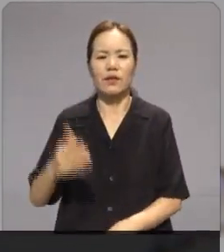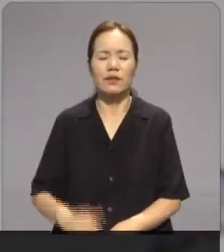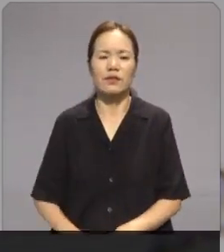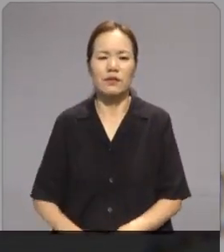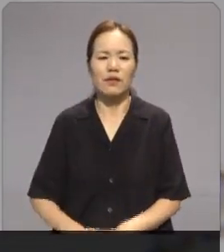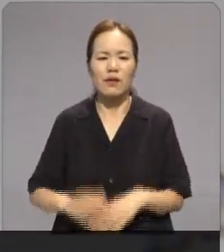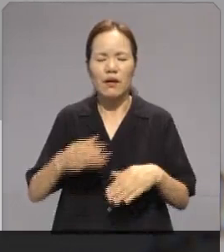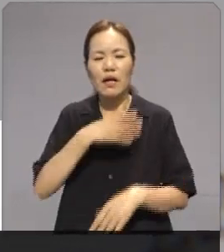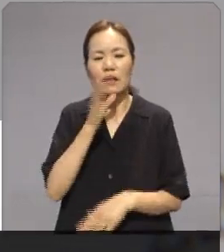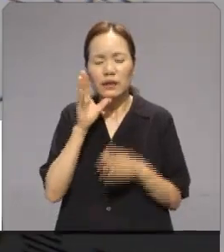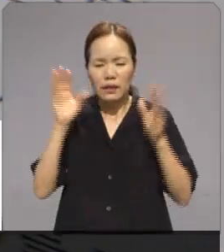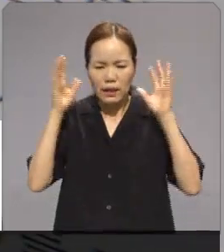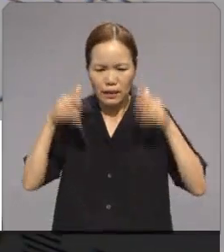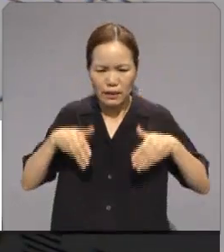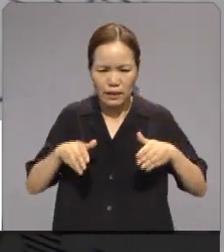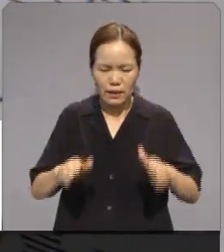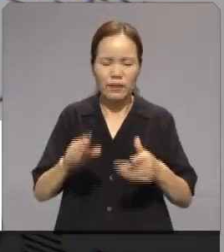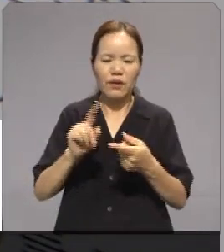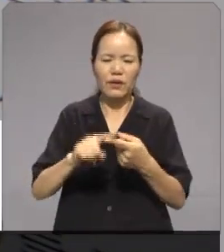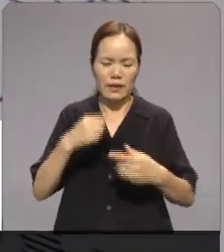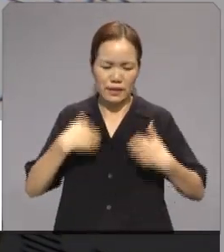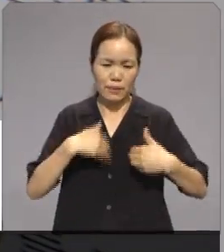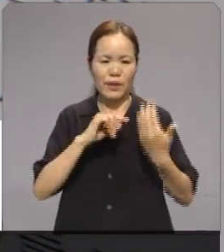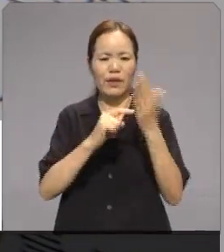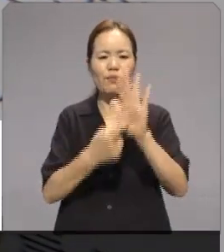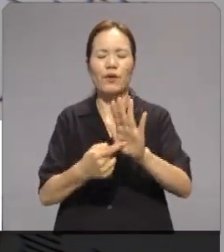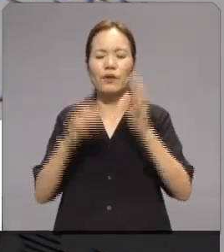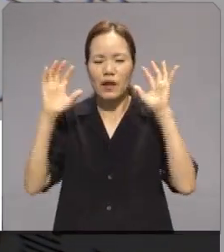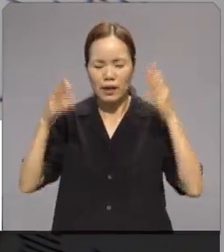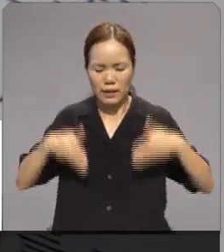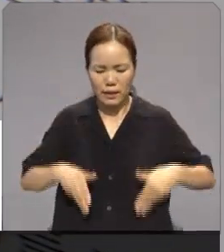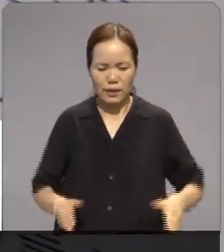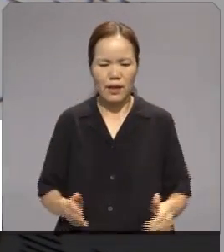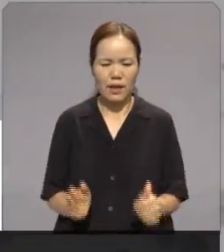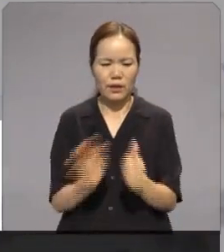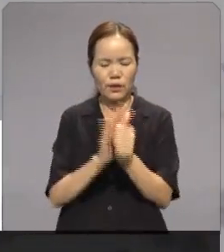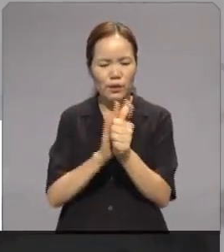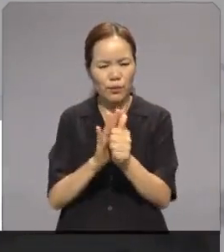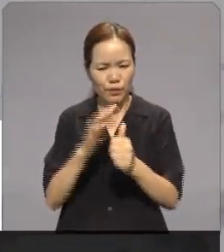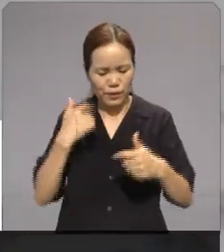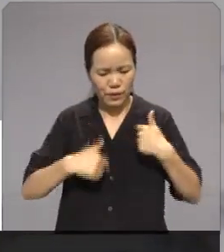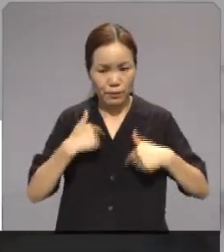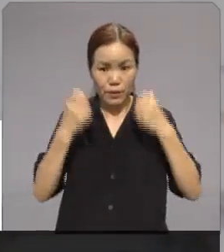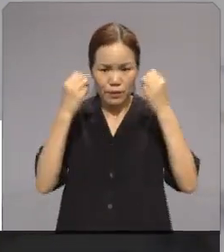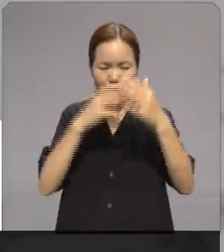유쾌한 방식으로 풍자하고 아이를 낳아 돌보는 기쁨과 새로운 가족을